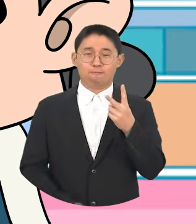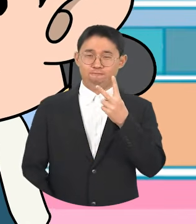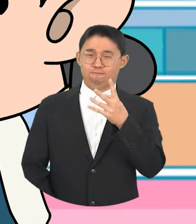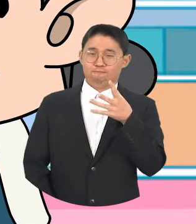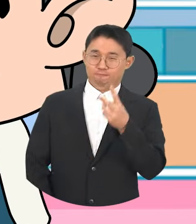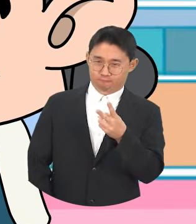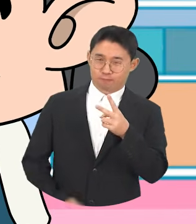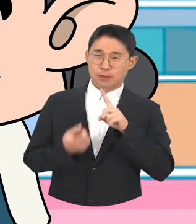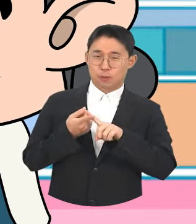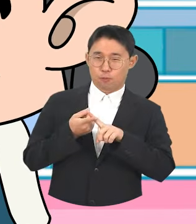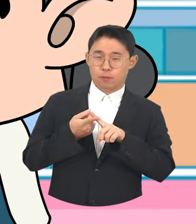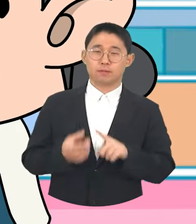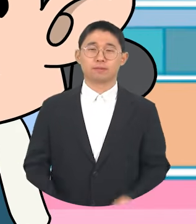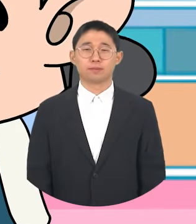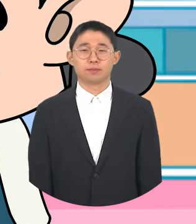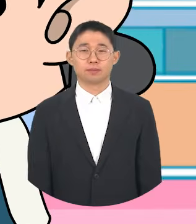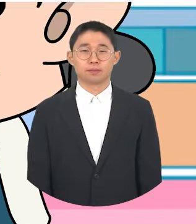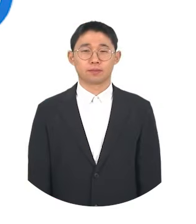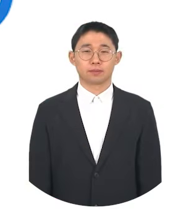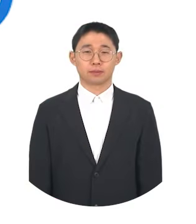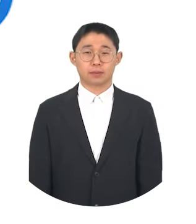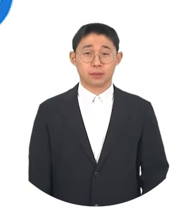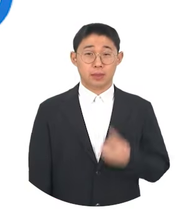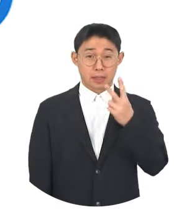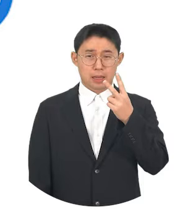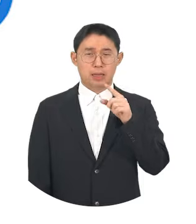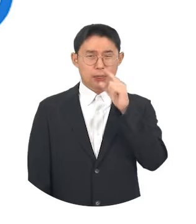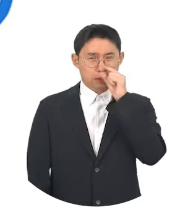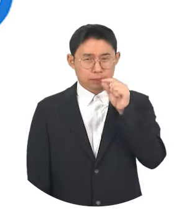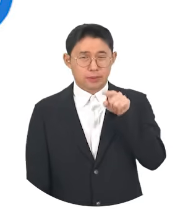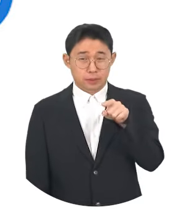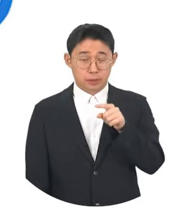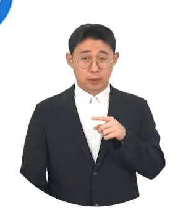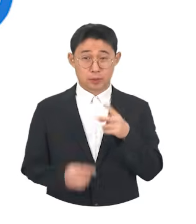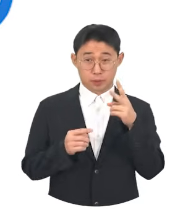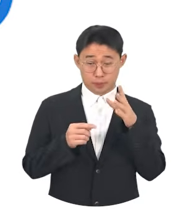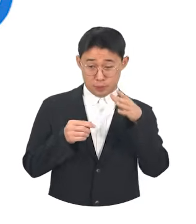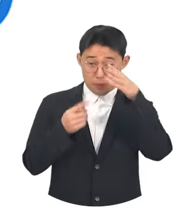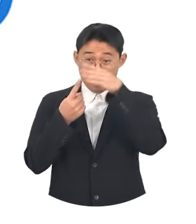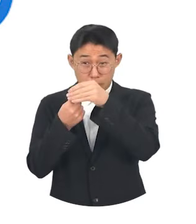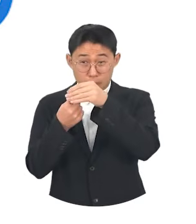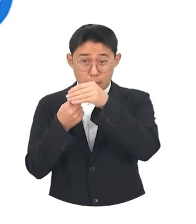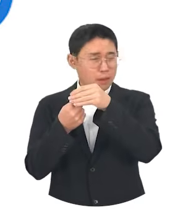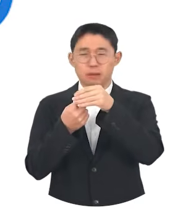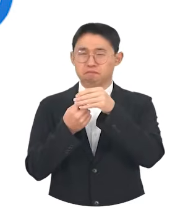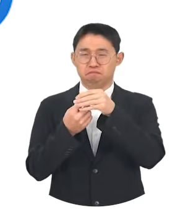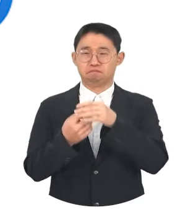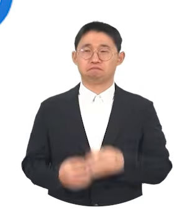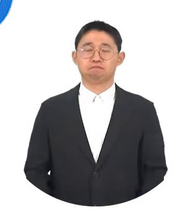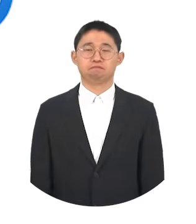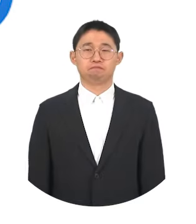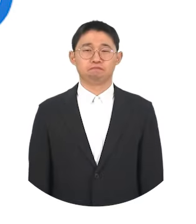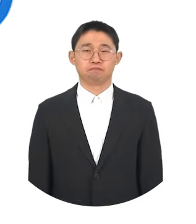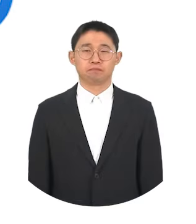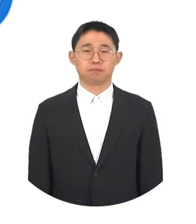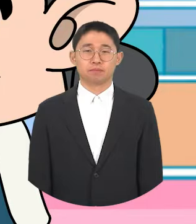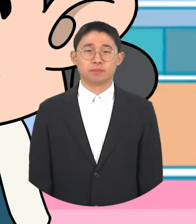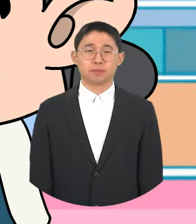쪽으로 손가락을 놓지 않아요. 가위날이 날카로움으로 손가락으로 잡거나 만지지